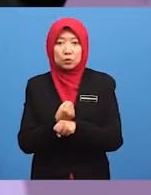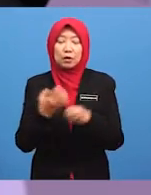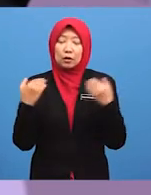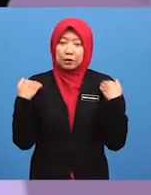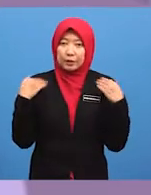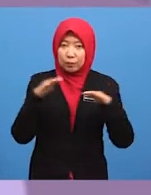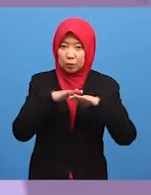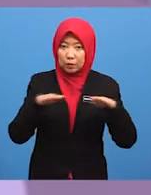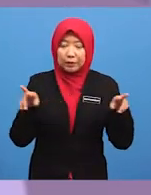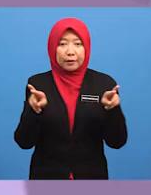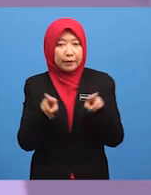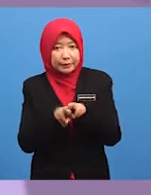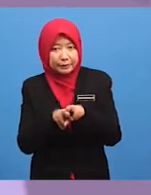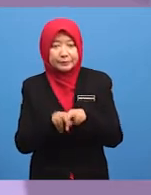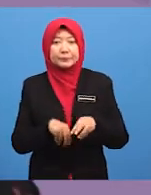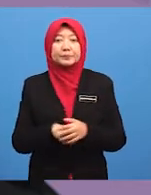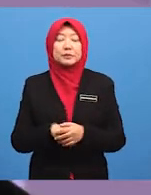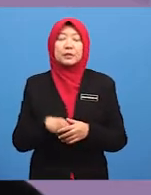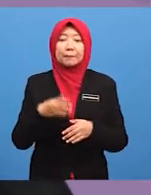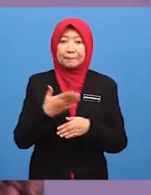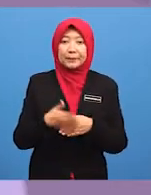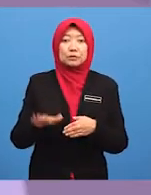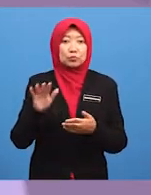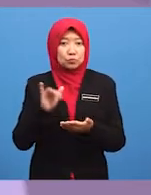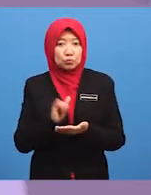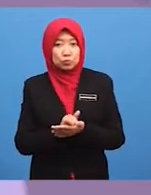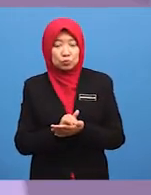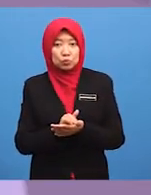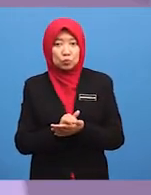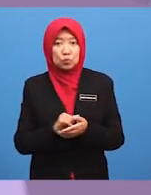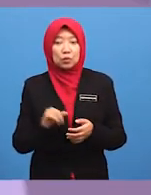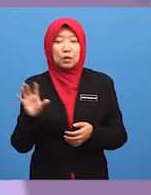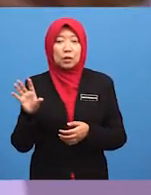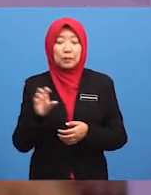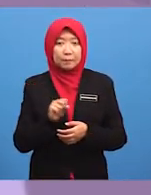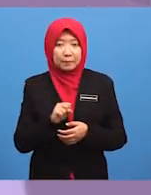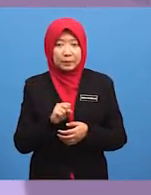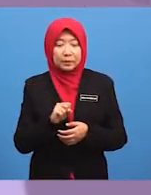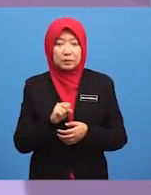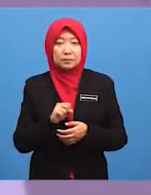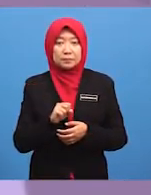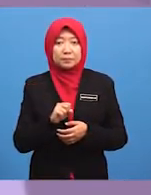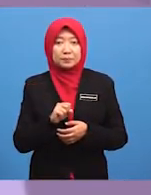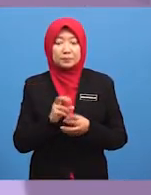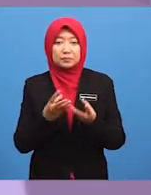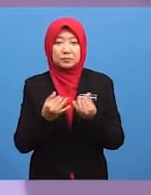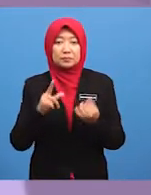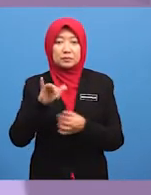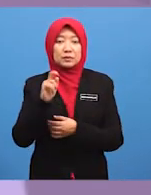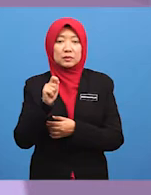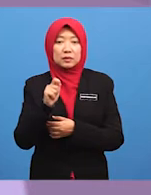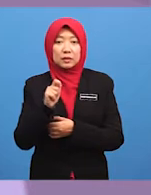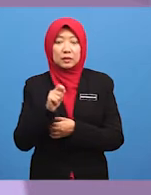mempunyai permukaan yang rata. Kemudian, murid-murid akan ulikan dan